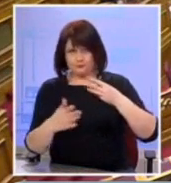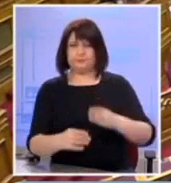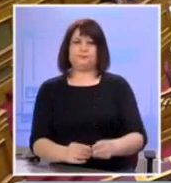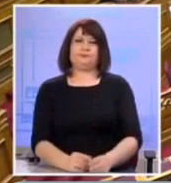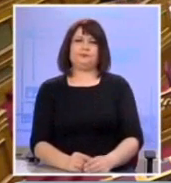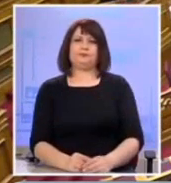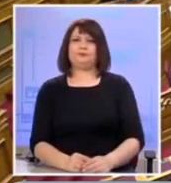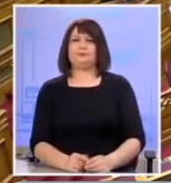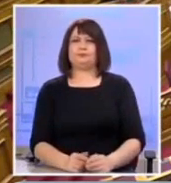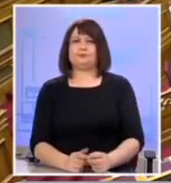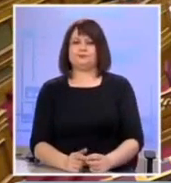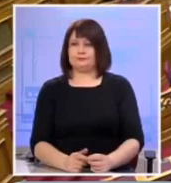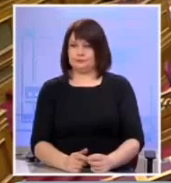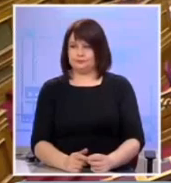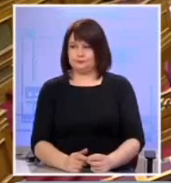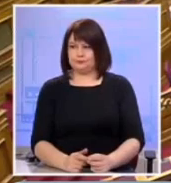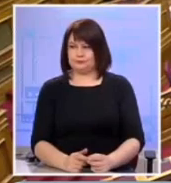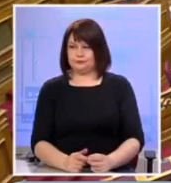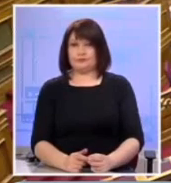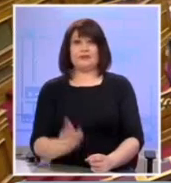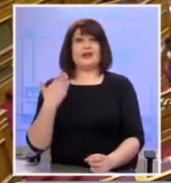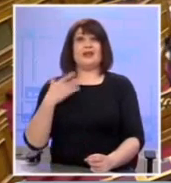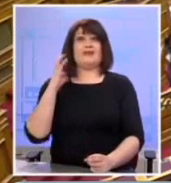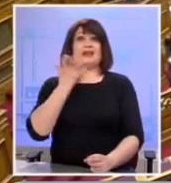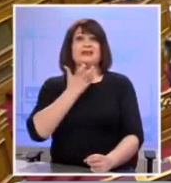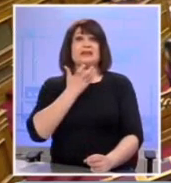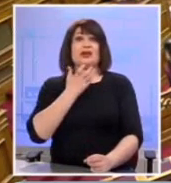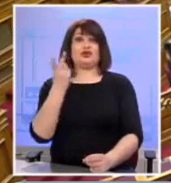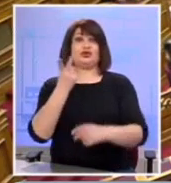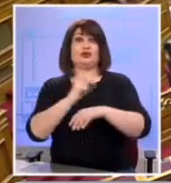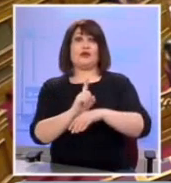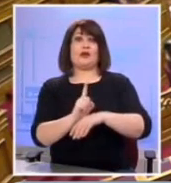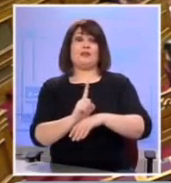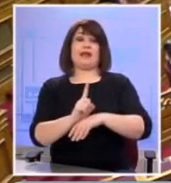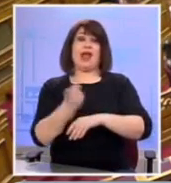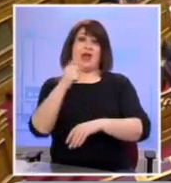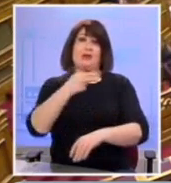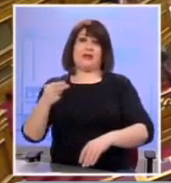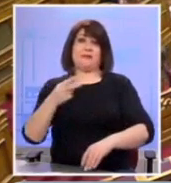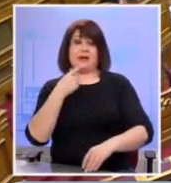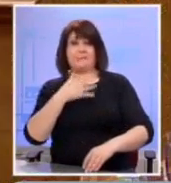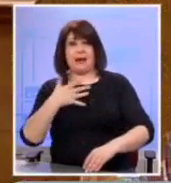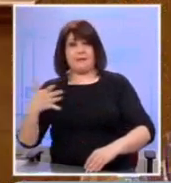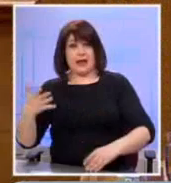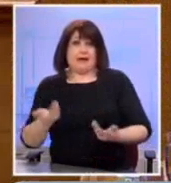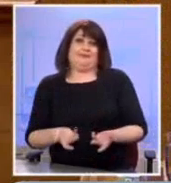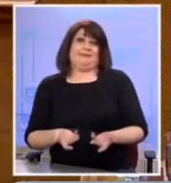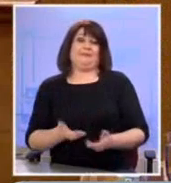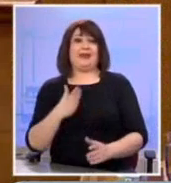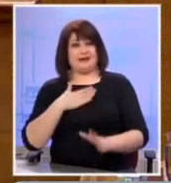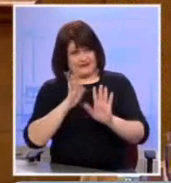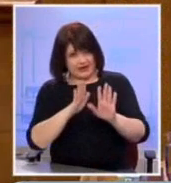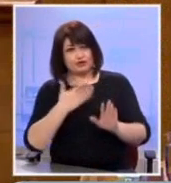Κύριε Υπουργέ, αν είναι δυνατόν να ολοκληρώσει. Μίλαγε 22 λεπτά για άλλο θέμα τώρα. Ναι, μην κάνουμε διάλογο δεν όμως. Εγώ δεν ευχαριστώ, είμαι. Κύριε ούτε